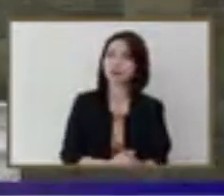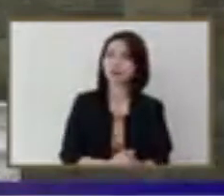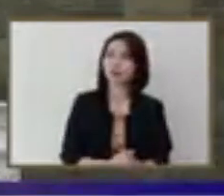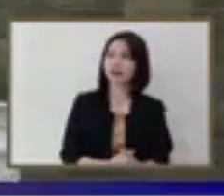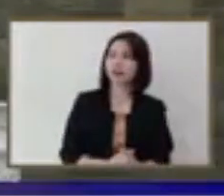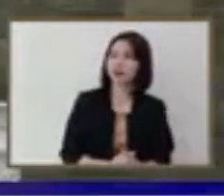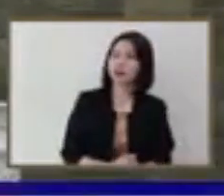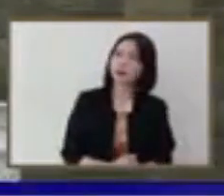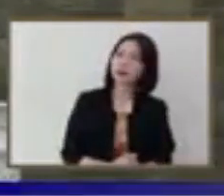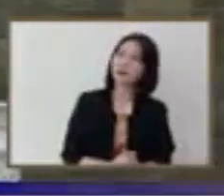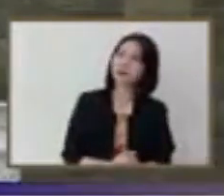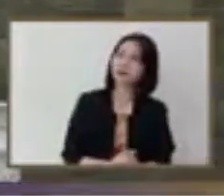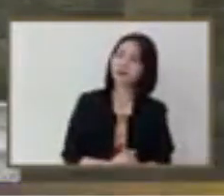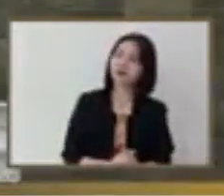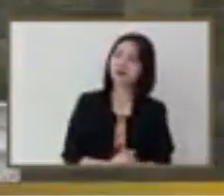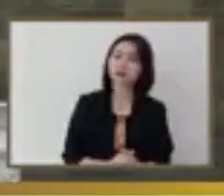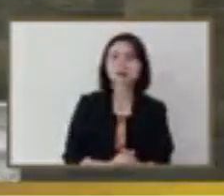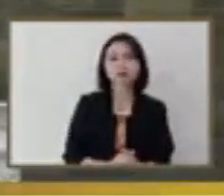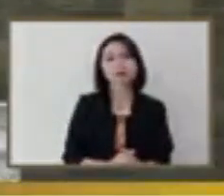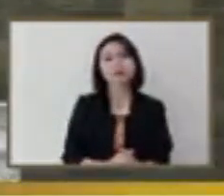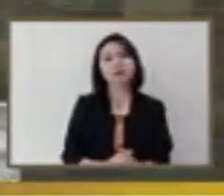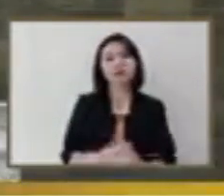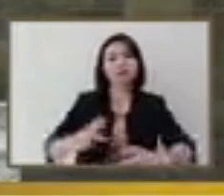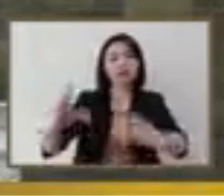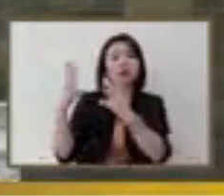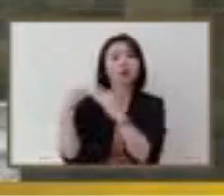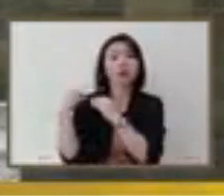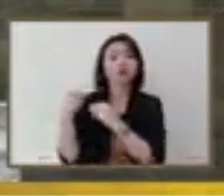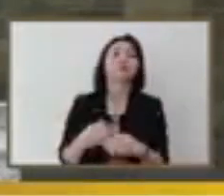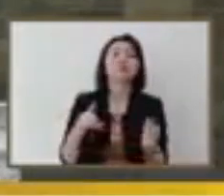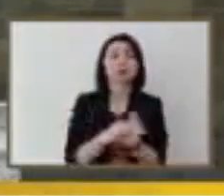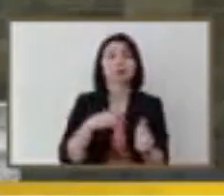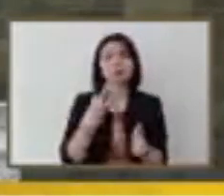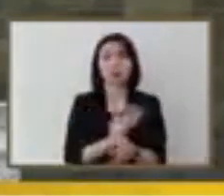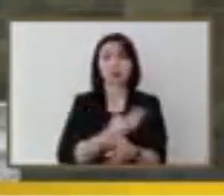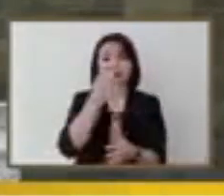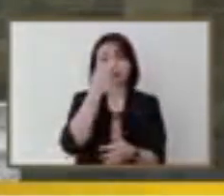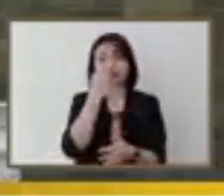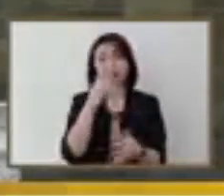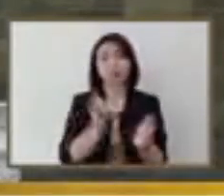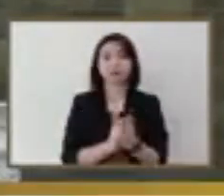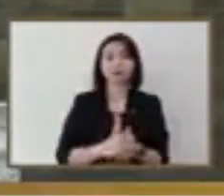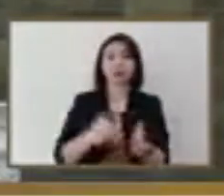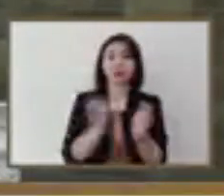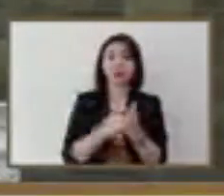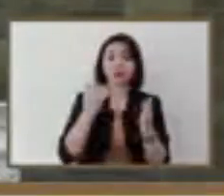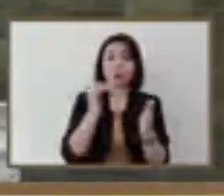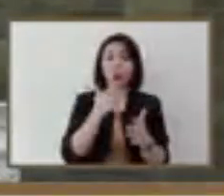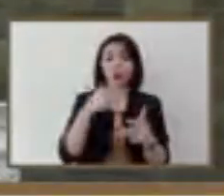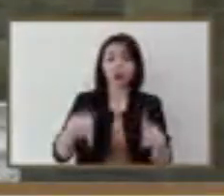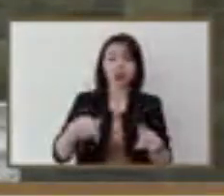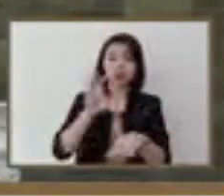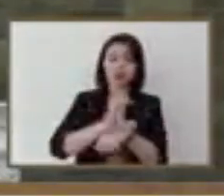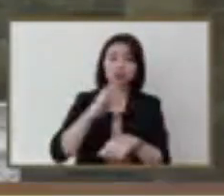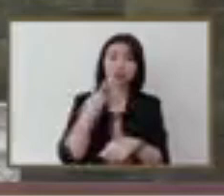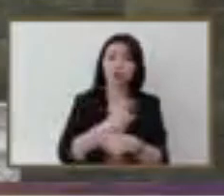See? Kaya sana po ay maunawaan po natin, kaya dito tinitrain po natin ang mabuti ang mga